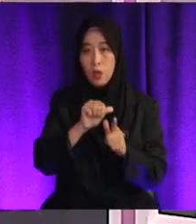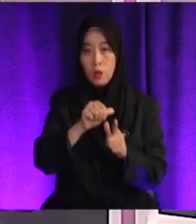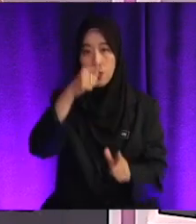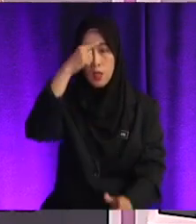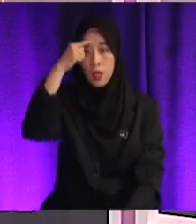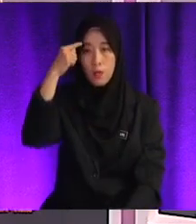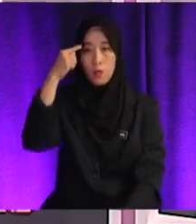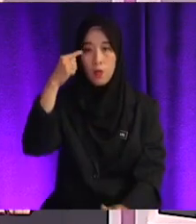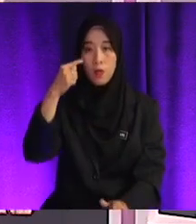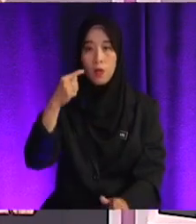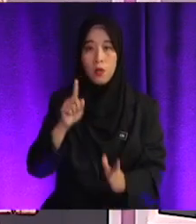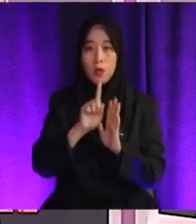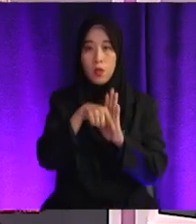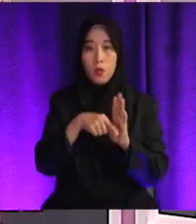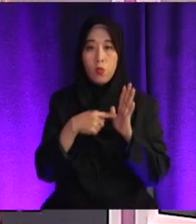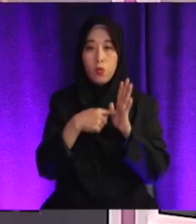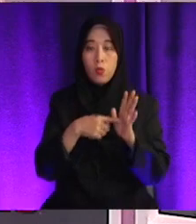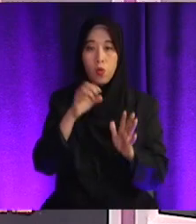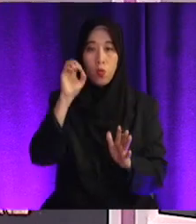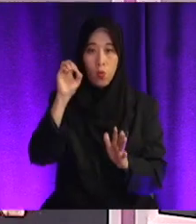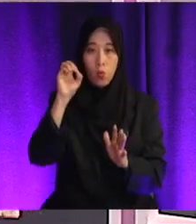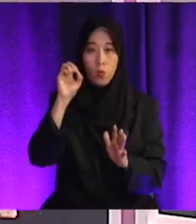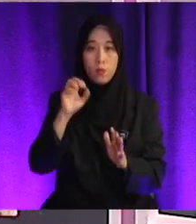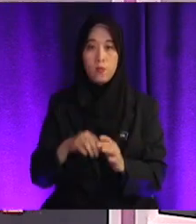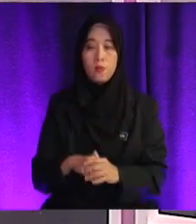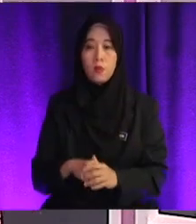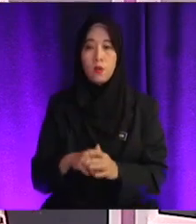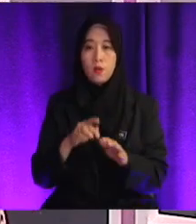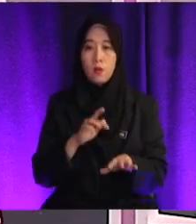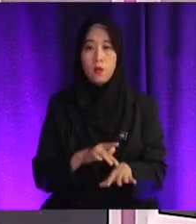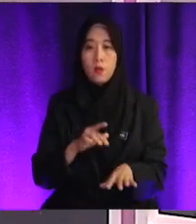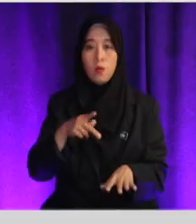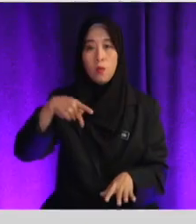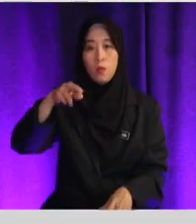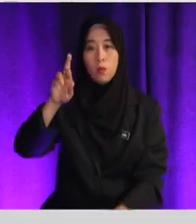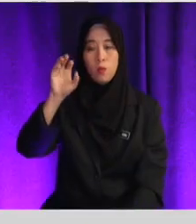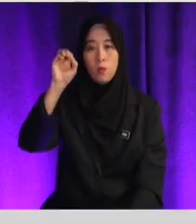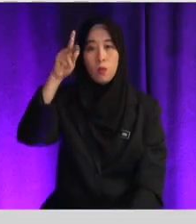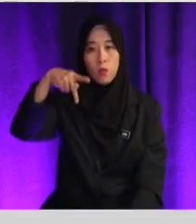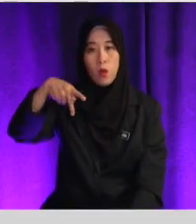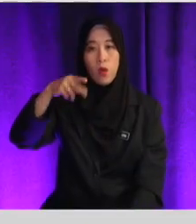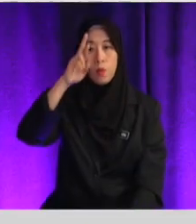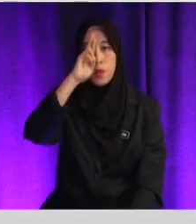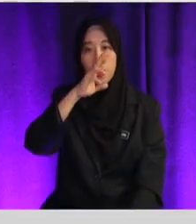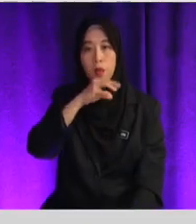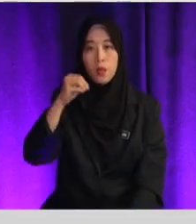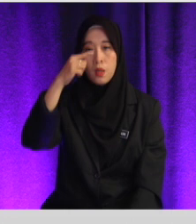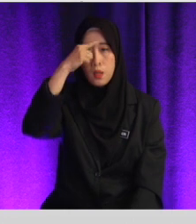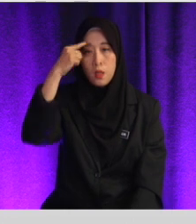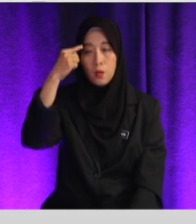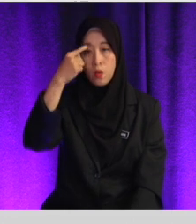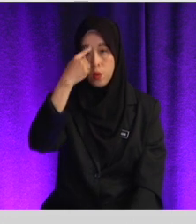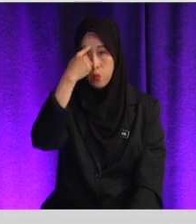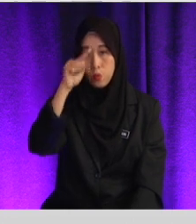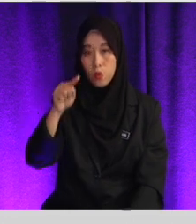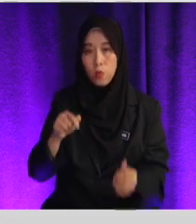ohm. Okey, seterusnya sentuhkan prop merah dan prop hitam pada komponen yang hendak diuji. Jadi dekat